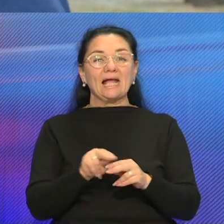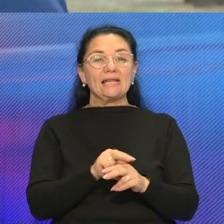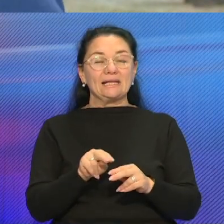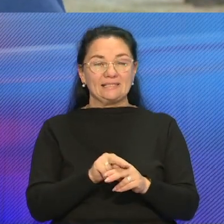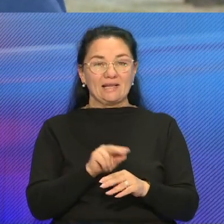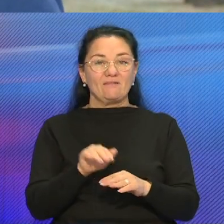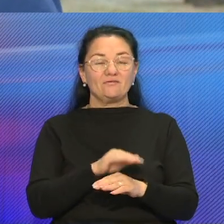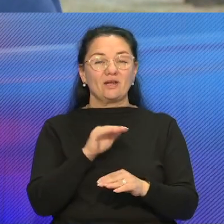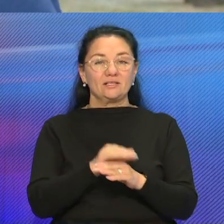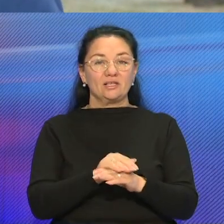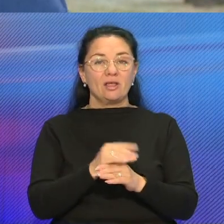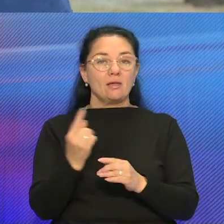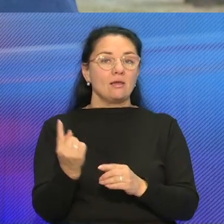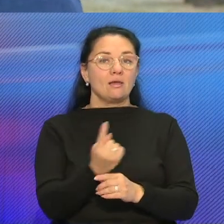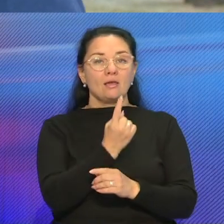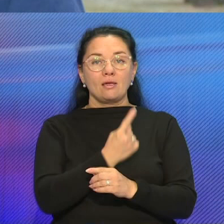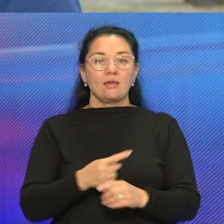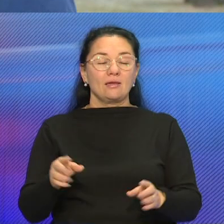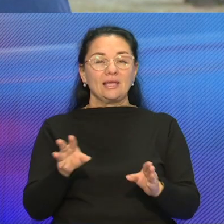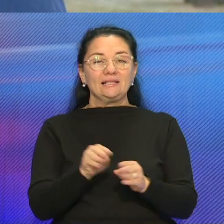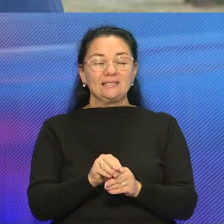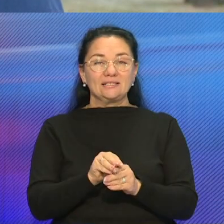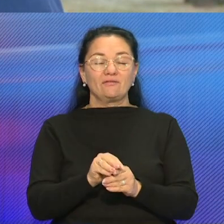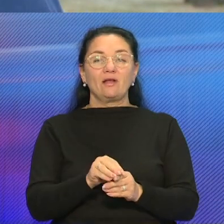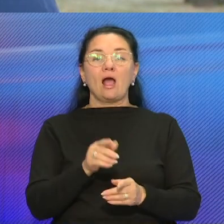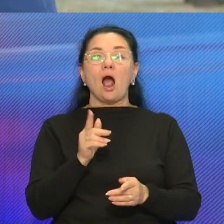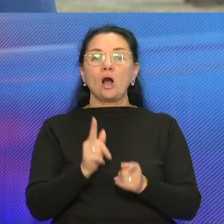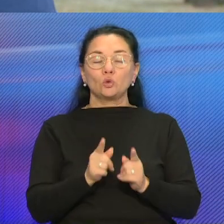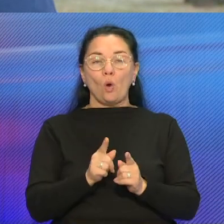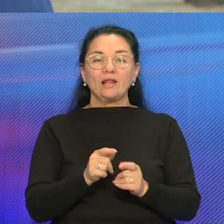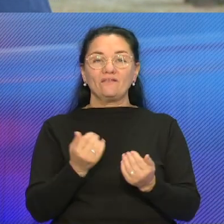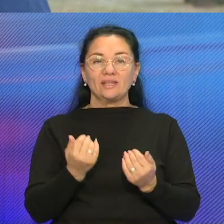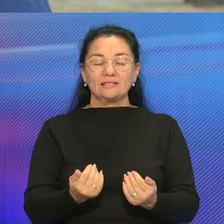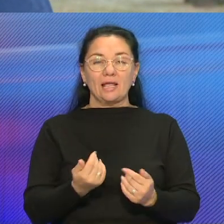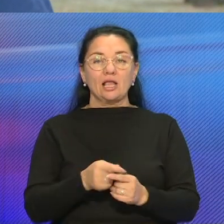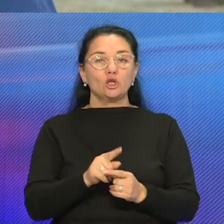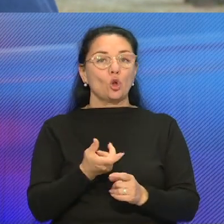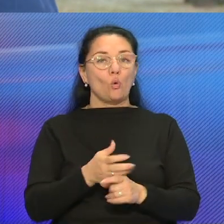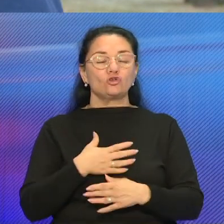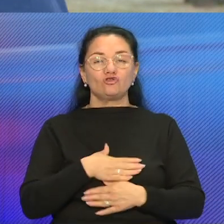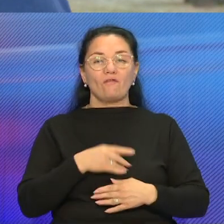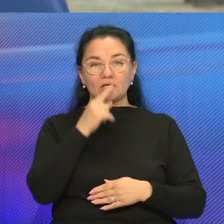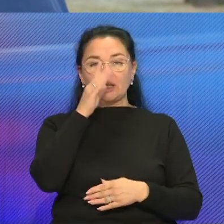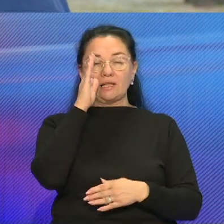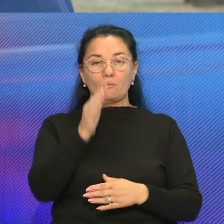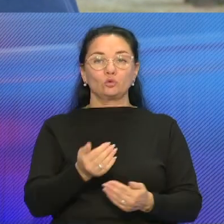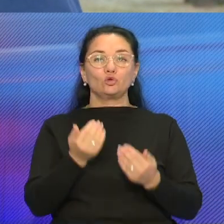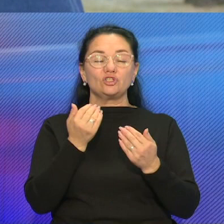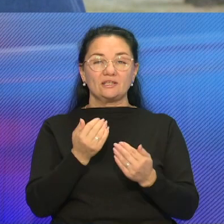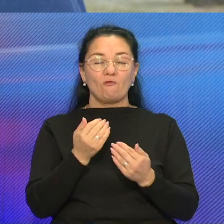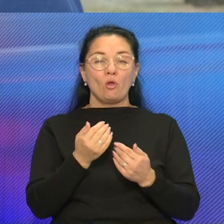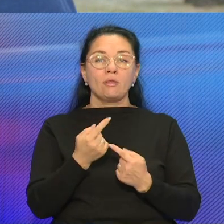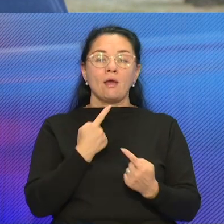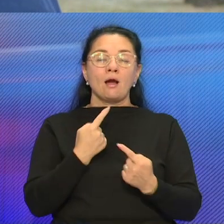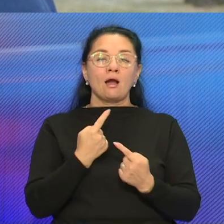единство в прошлом актуально в настоящем и очень важно для будущего. Сегодня мы говорили, конечно, про